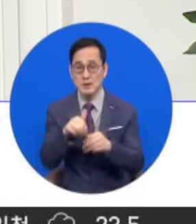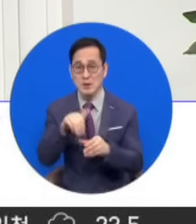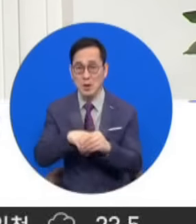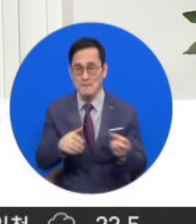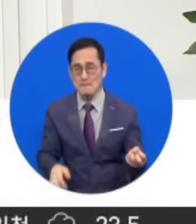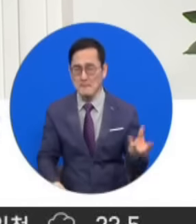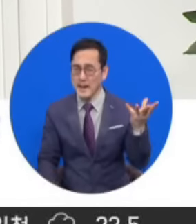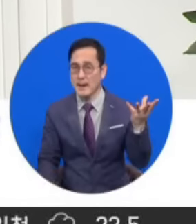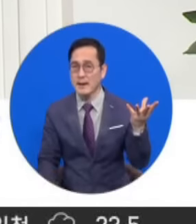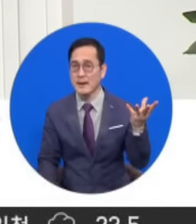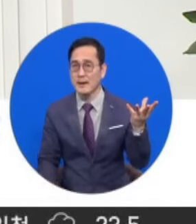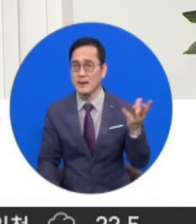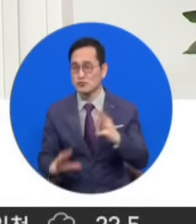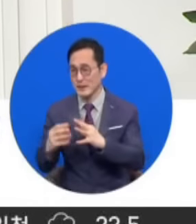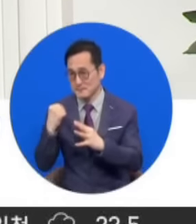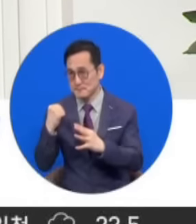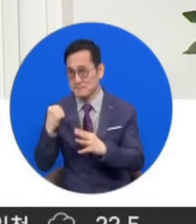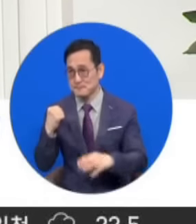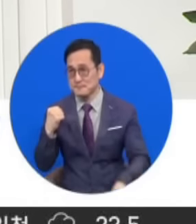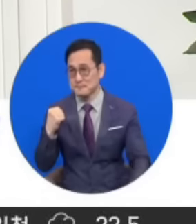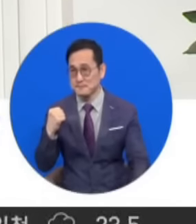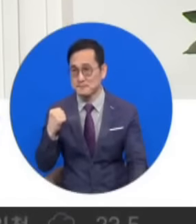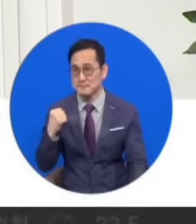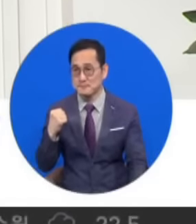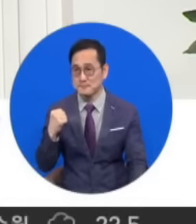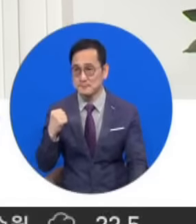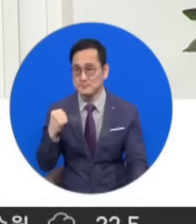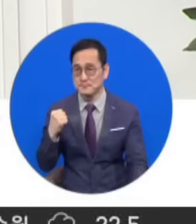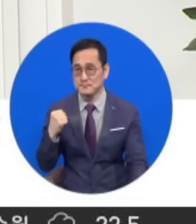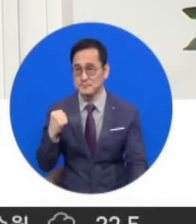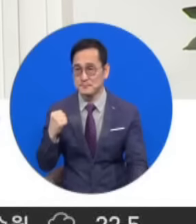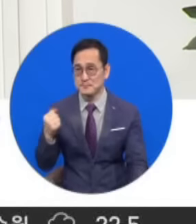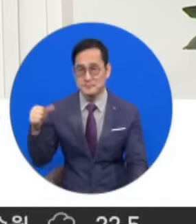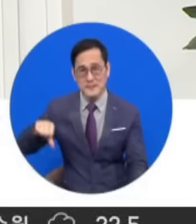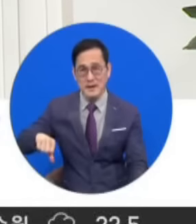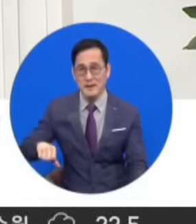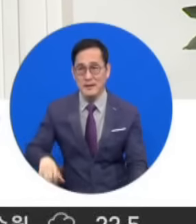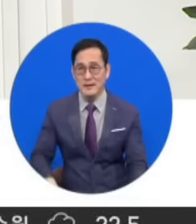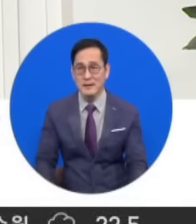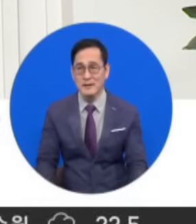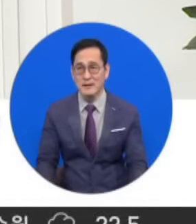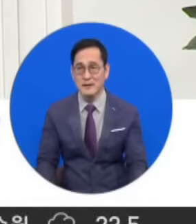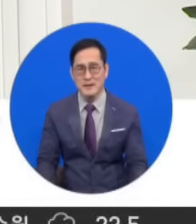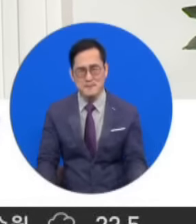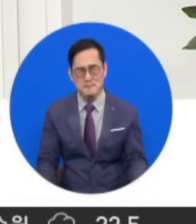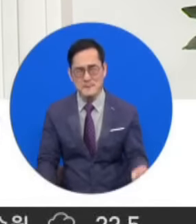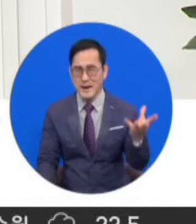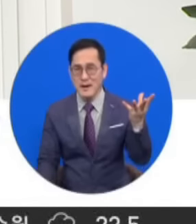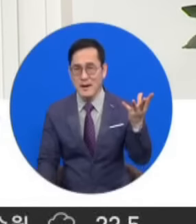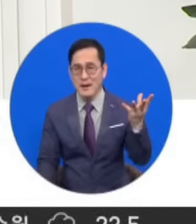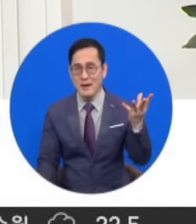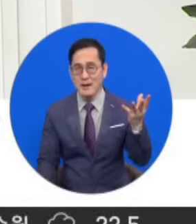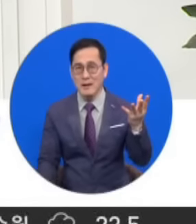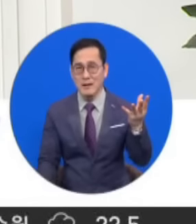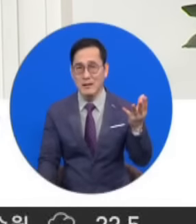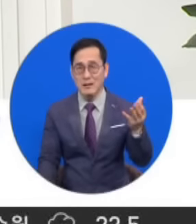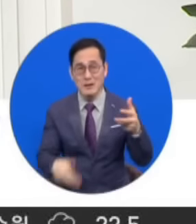보면은 뭐 국민의힘이 좀 만들어준 뭐 경향도 없지 않아 있죠. 뭐 다 이겨가지고 이렇게 압승하고 역대급 승리를